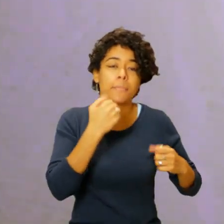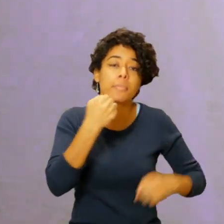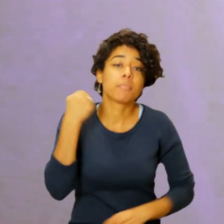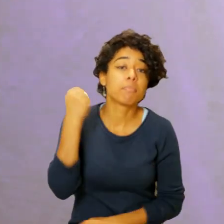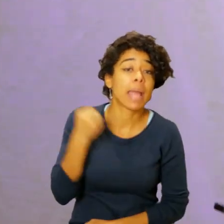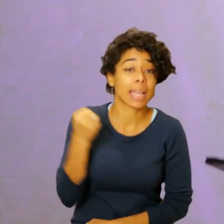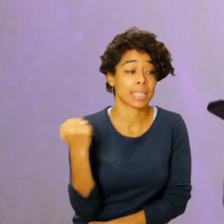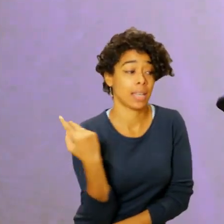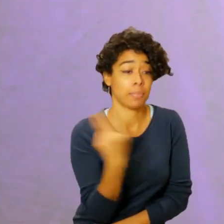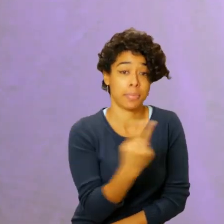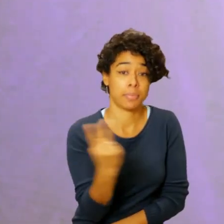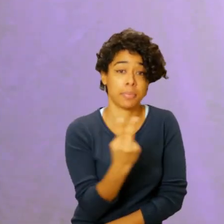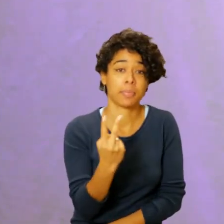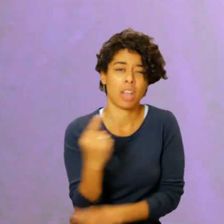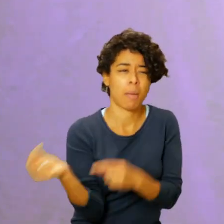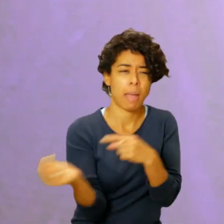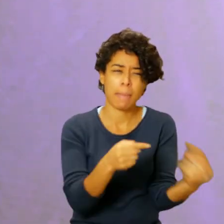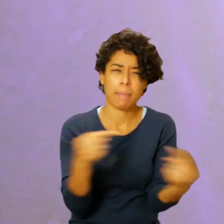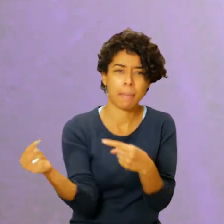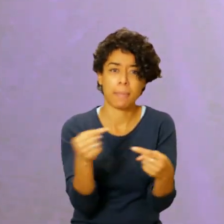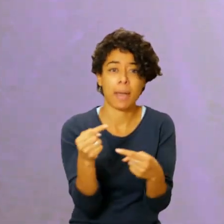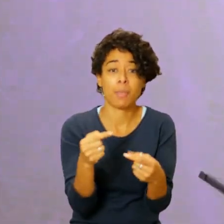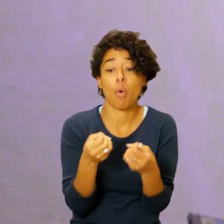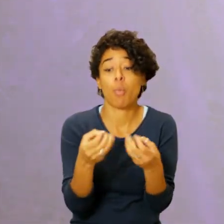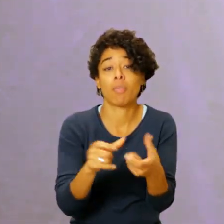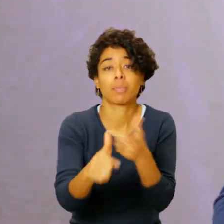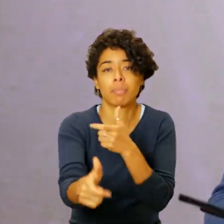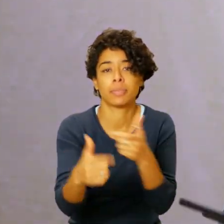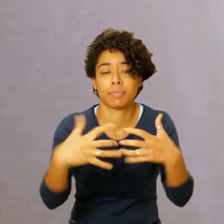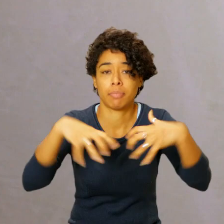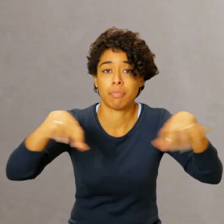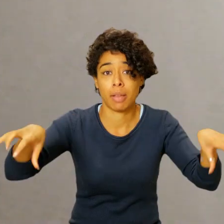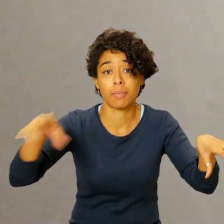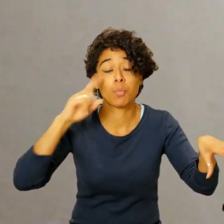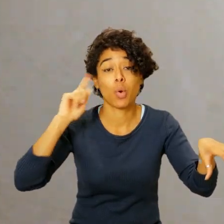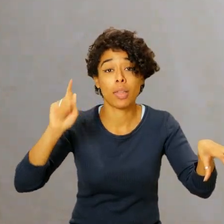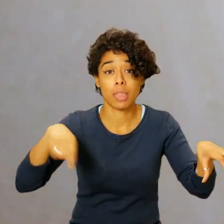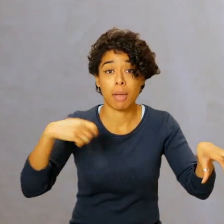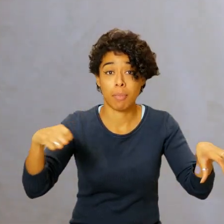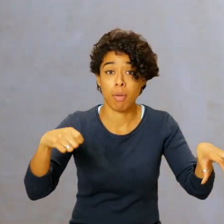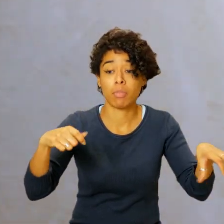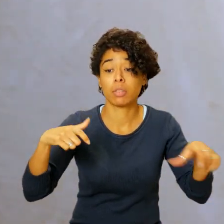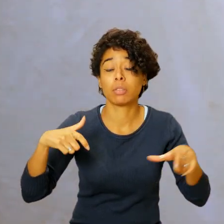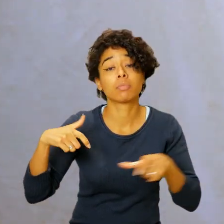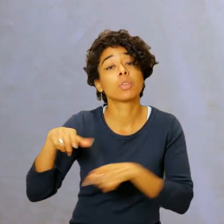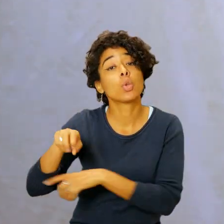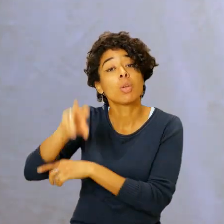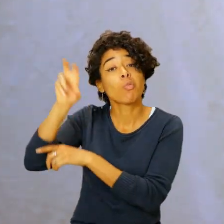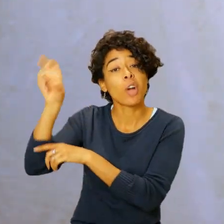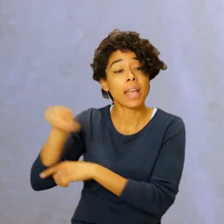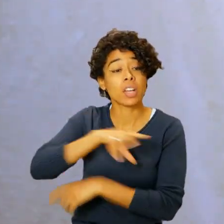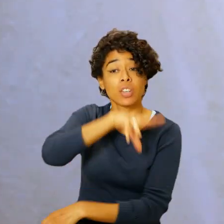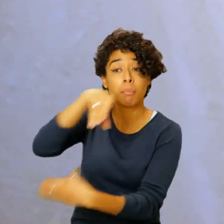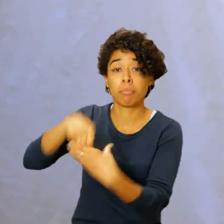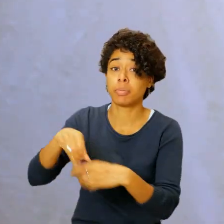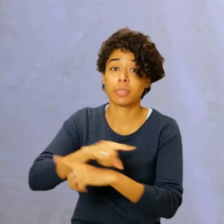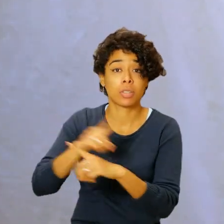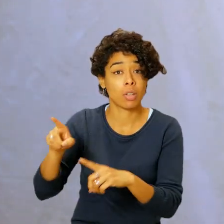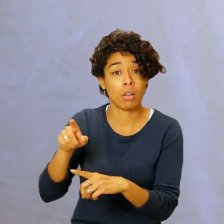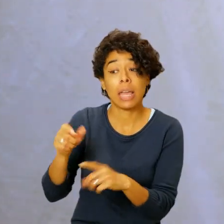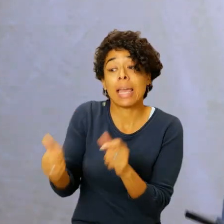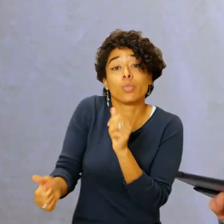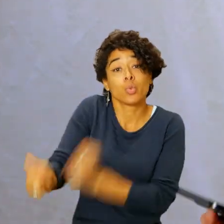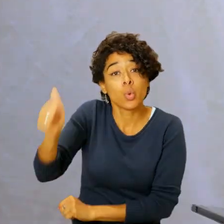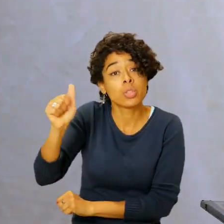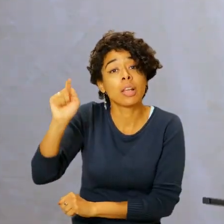y ait cette séparation entre Abraham et Lot. Pourquoi ? Parce que Lot ne devait pas faire partie du voyage d'Abraham. Il fallait qu'Abraham entre